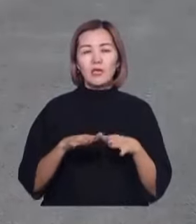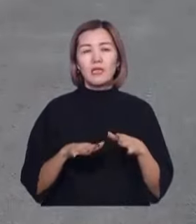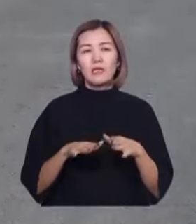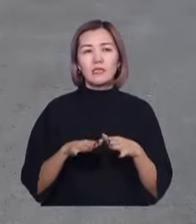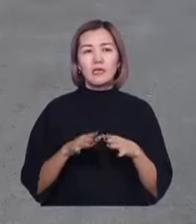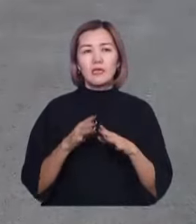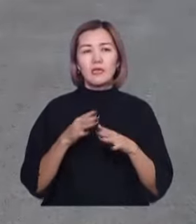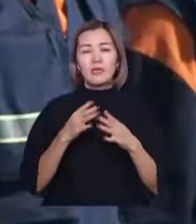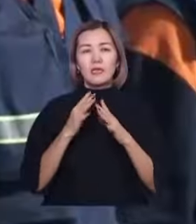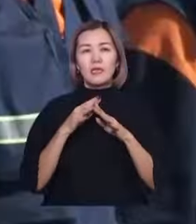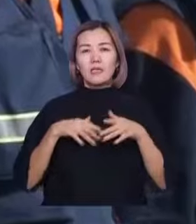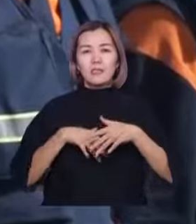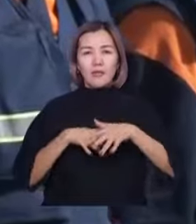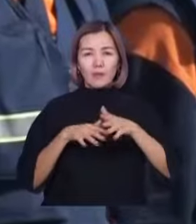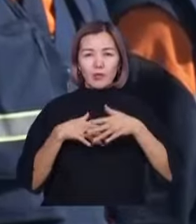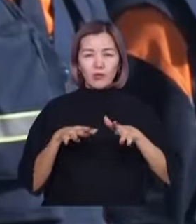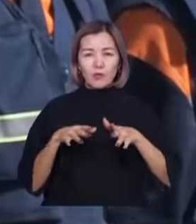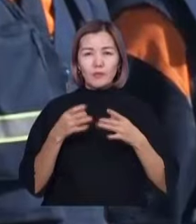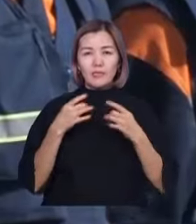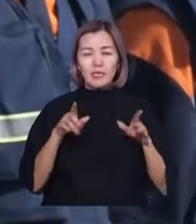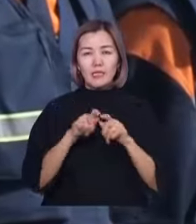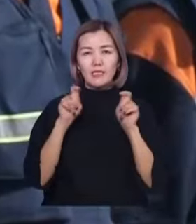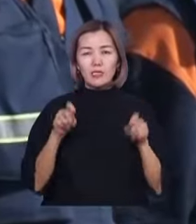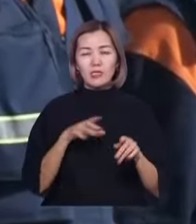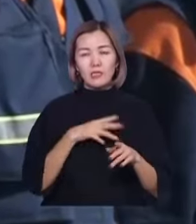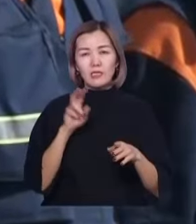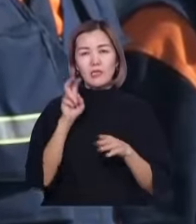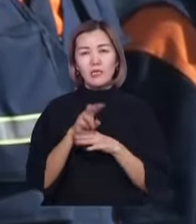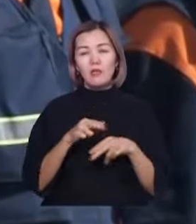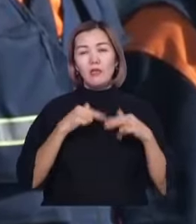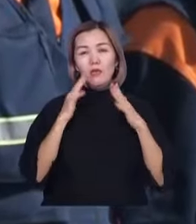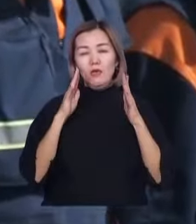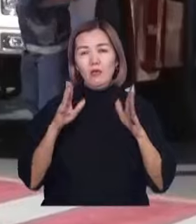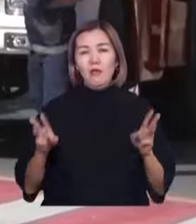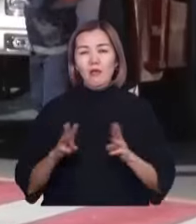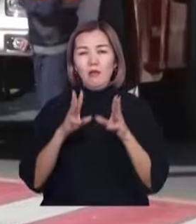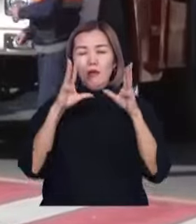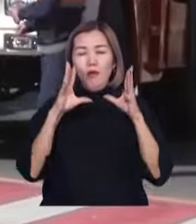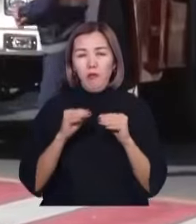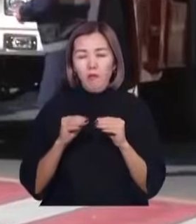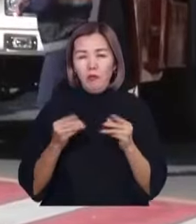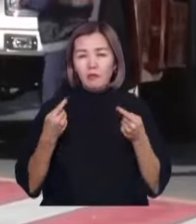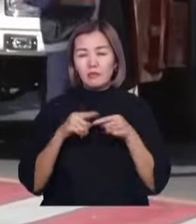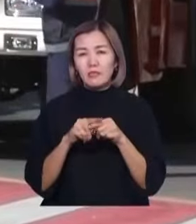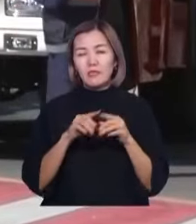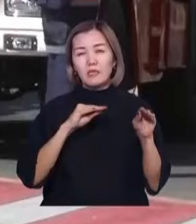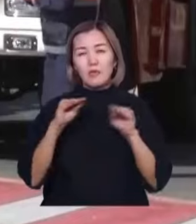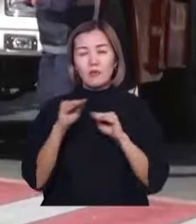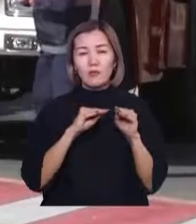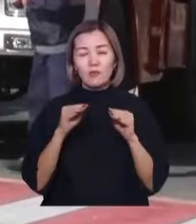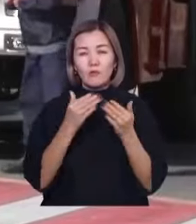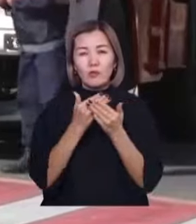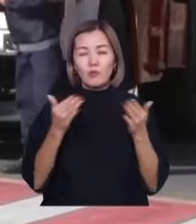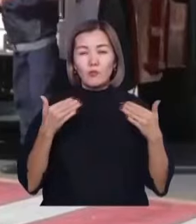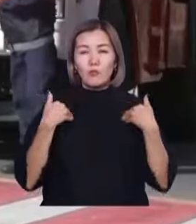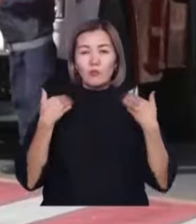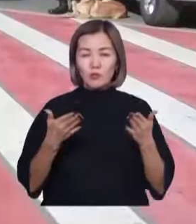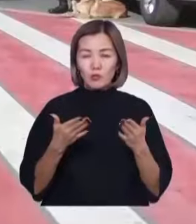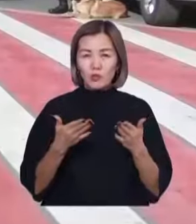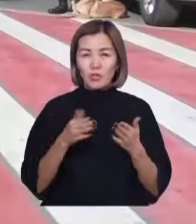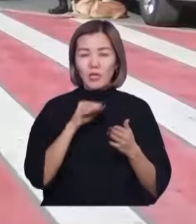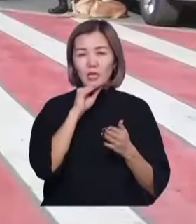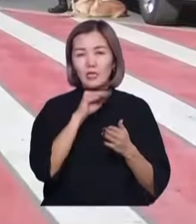тұрып, салтанатты түрде жиынды ашты. Мұнан соң келушілердің назарына өрт сөндіру техникасы мен арнайы құралдардың көрмесі ұсынылды. Артынша кәсіби